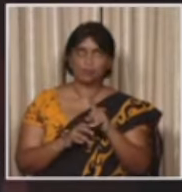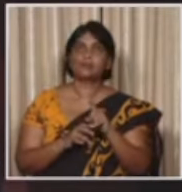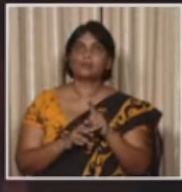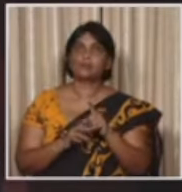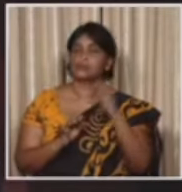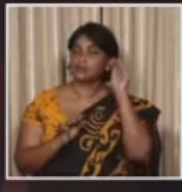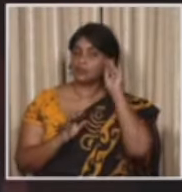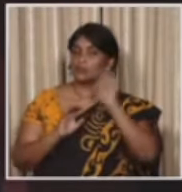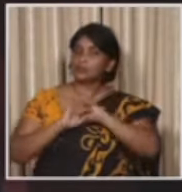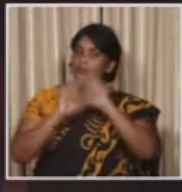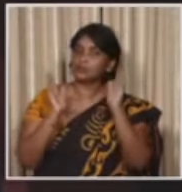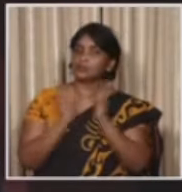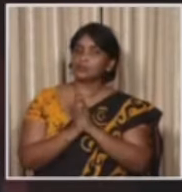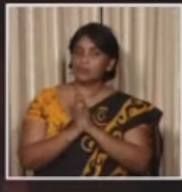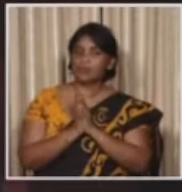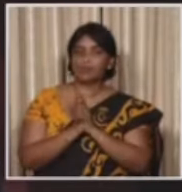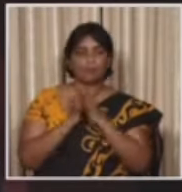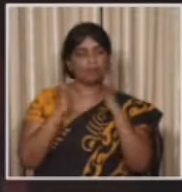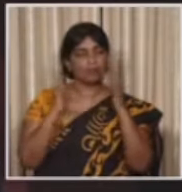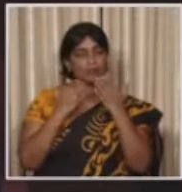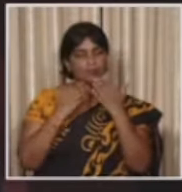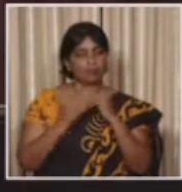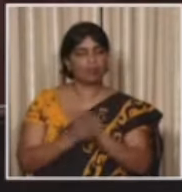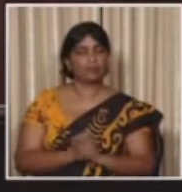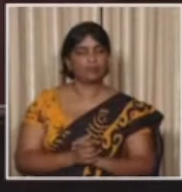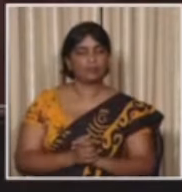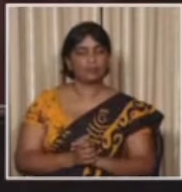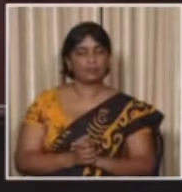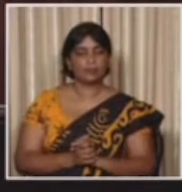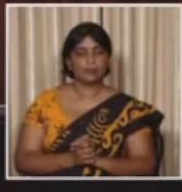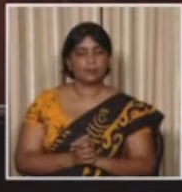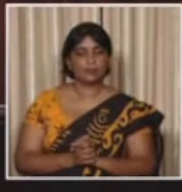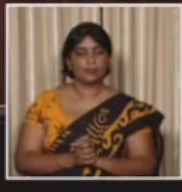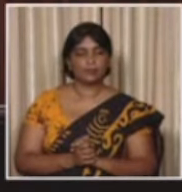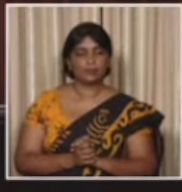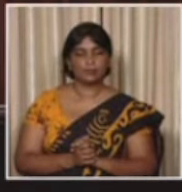සවන් දුන් සියලුම දෙනාට ස්තුතියි. Thank you.